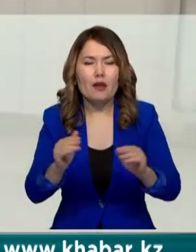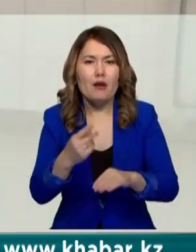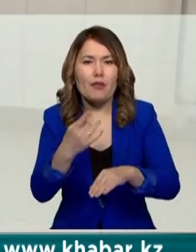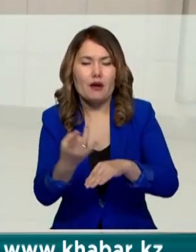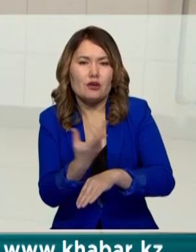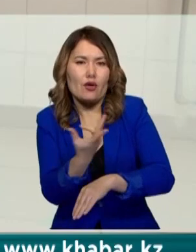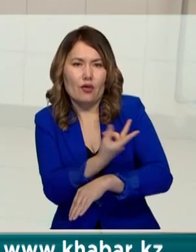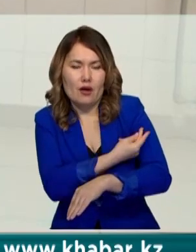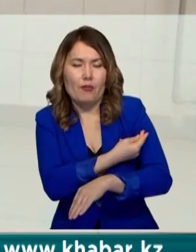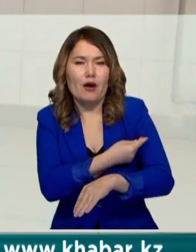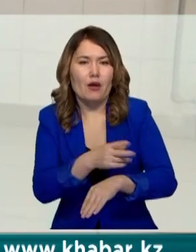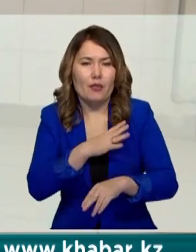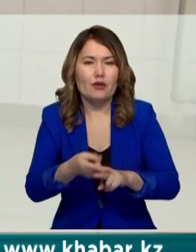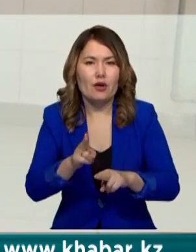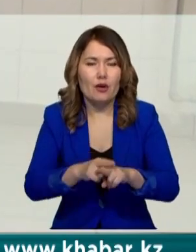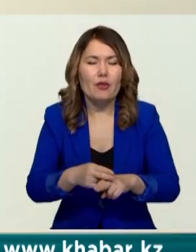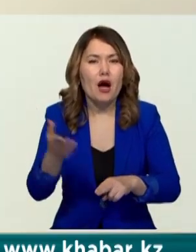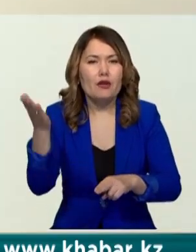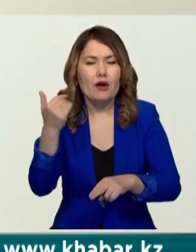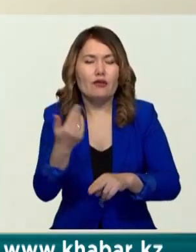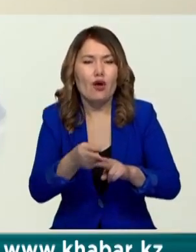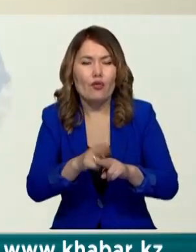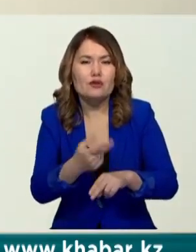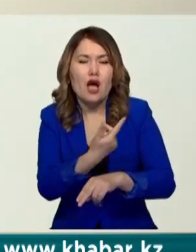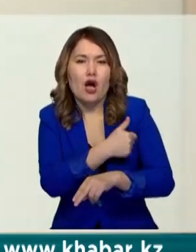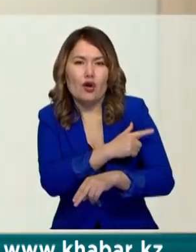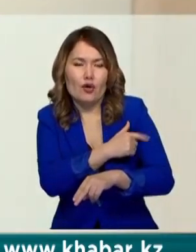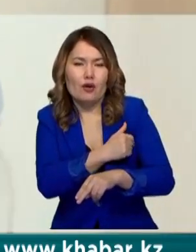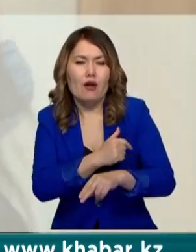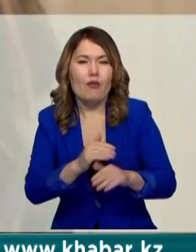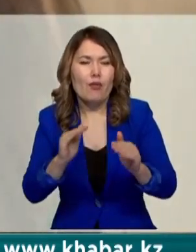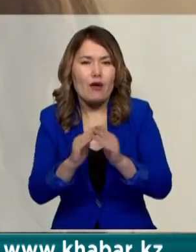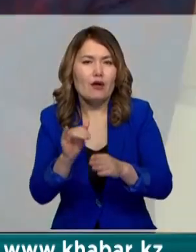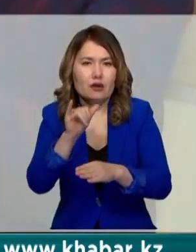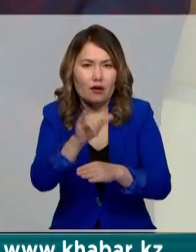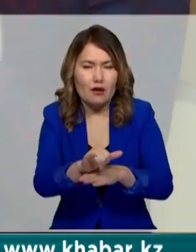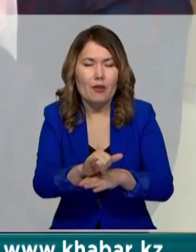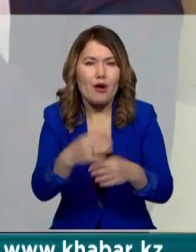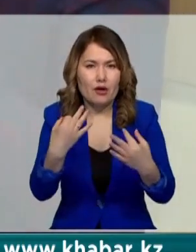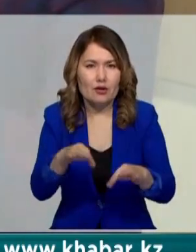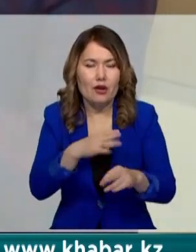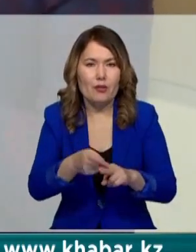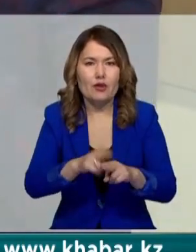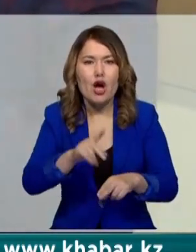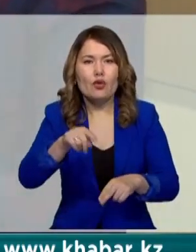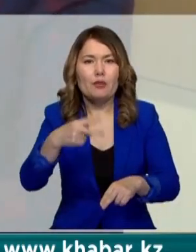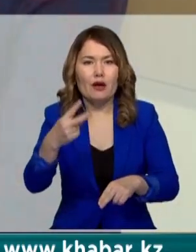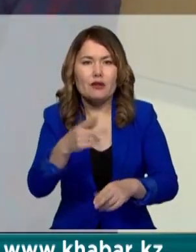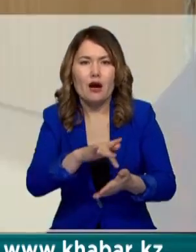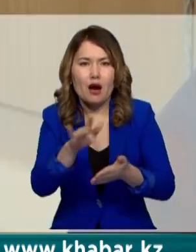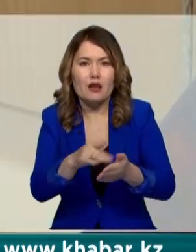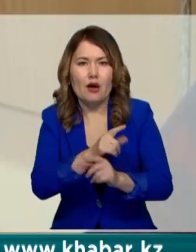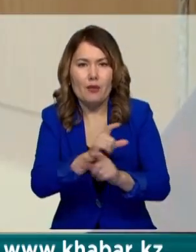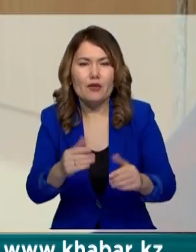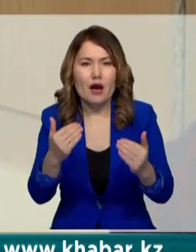алған. Дәрігерлер бұрындары үйлеріне жолатпайтын ата-аналардың екпенің маңызын түсінгеніне қуанышты. Мәселен, нөмірі 2-ші қалалық емханада